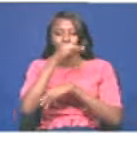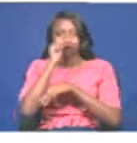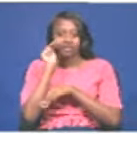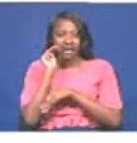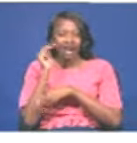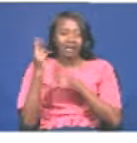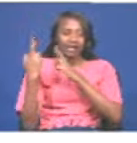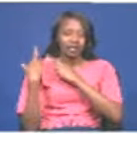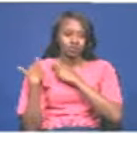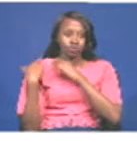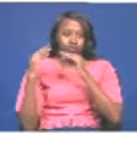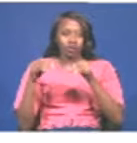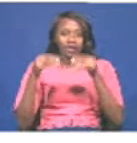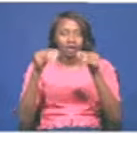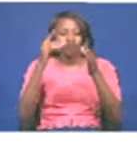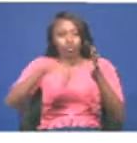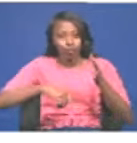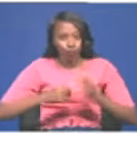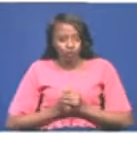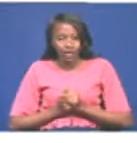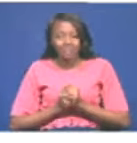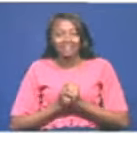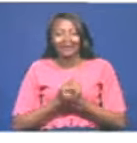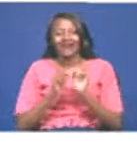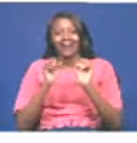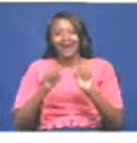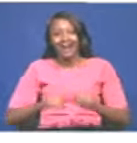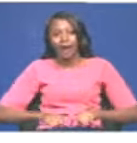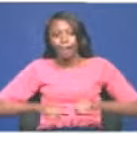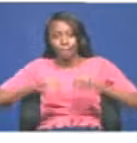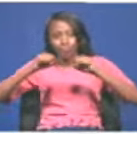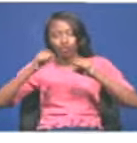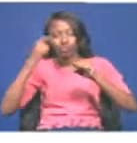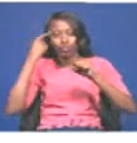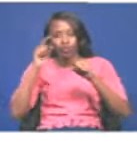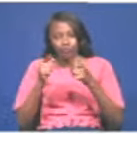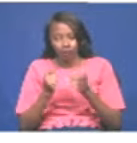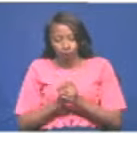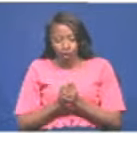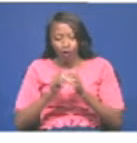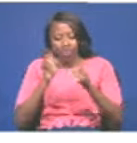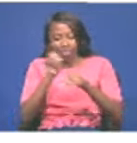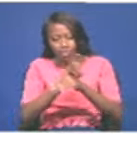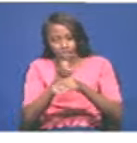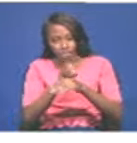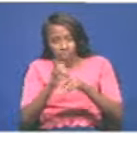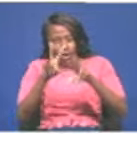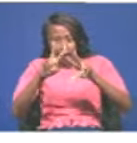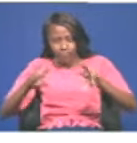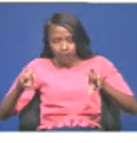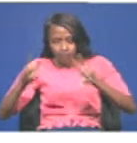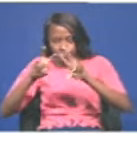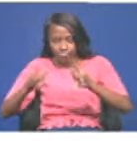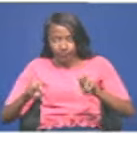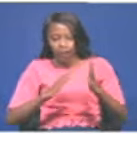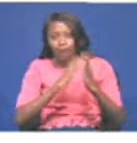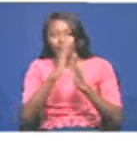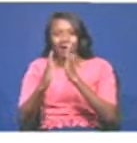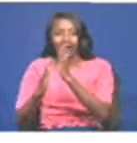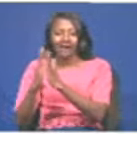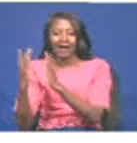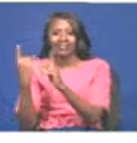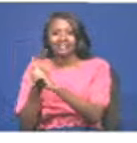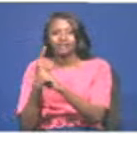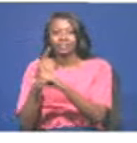atakuwa kushirikisha na kusimamia uchunguzi na tathmini ya kiufundi ya sera, mipango na miradi ya serikali katika wizara